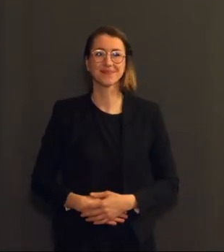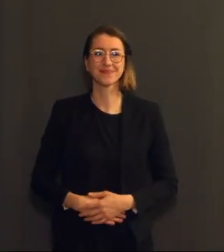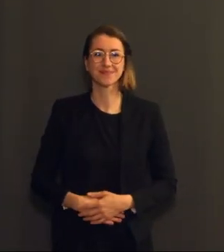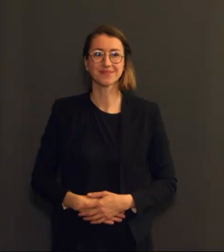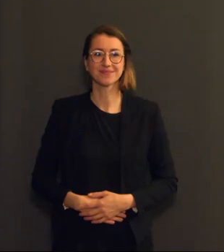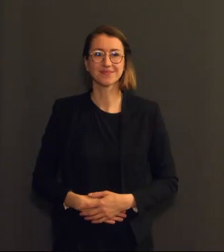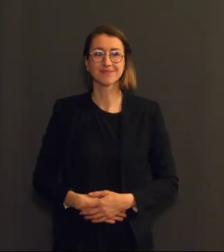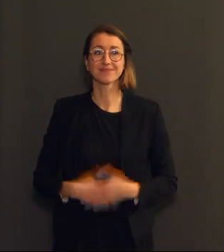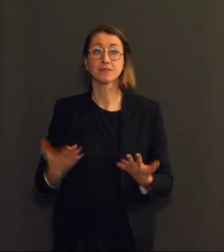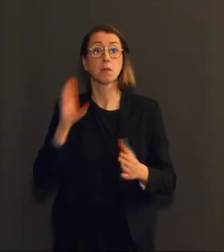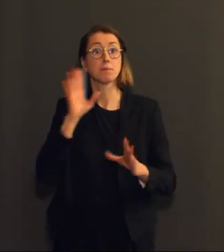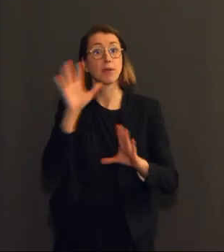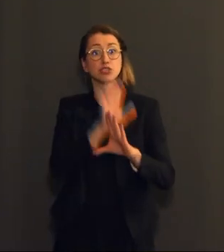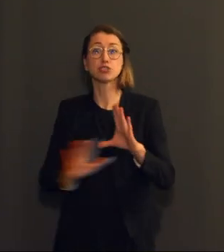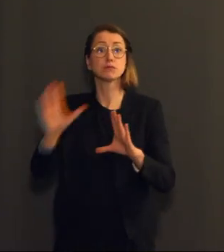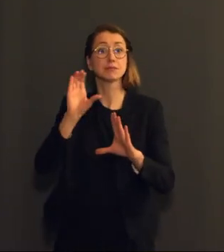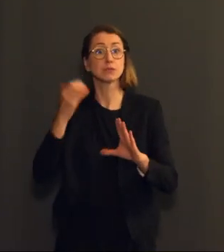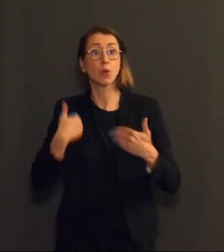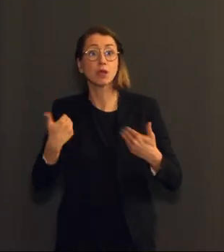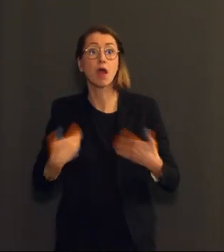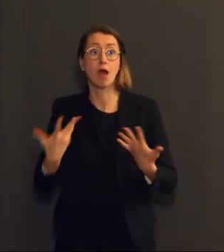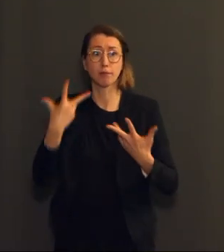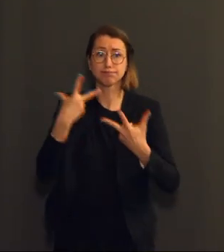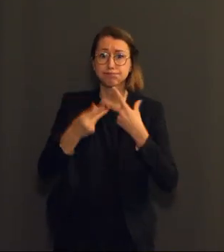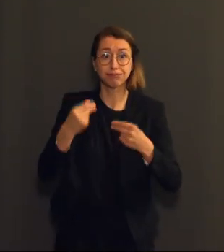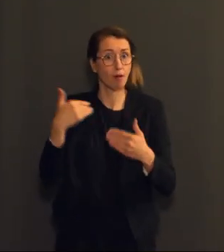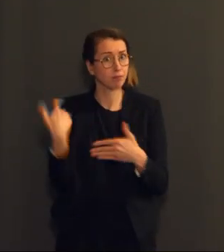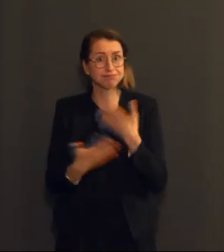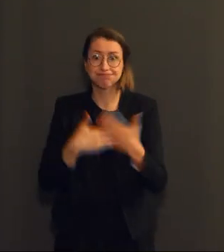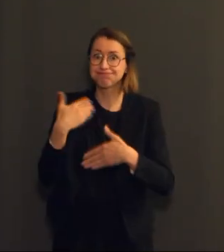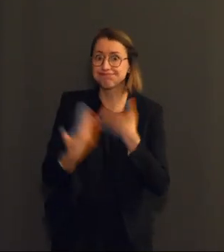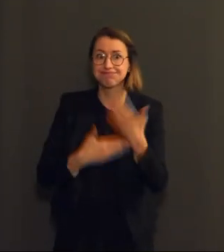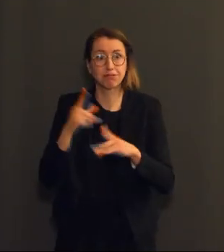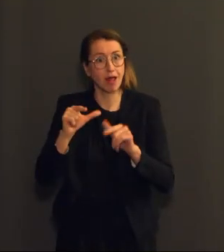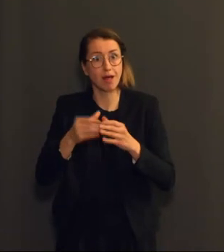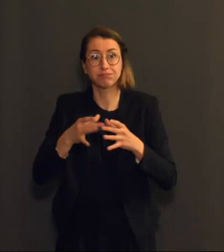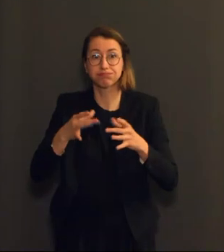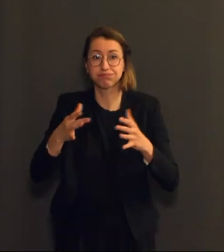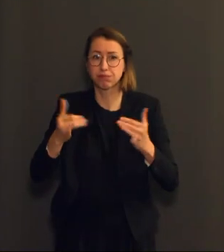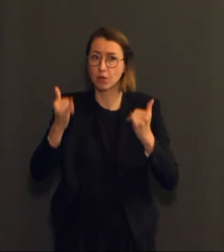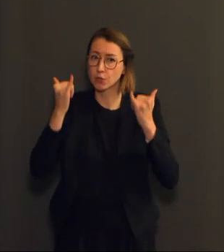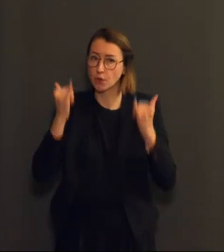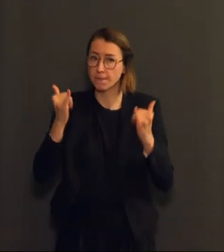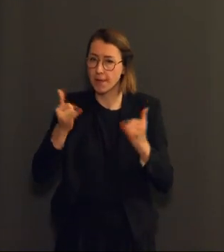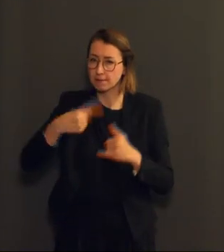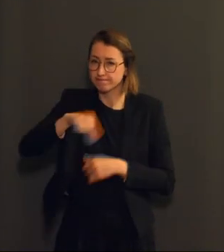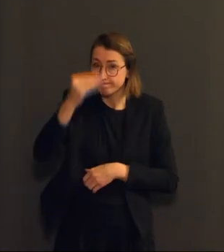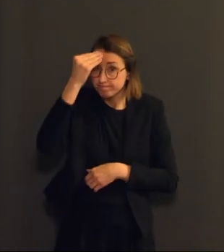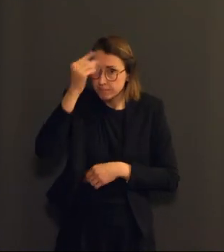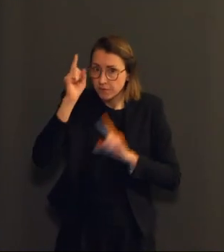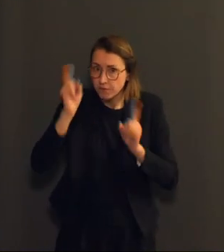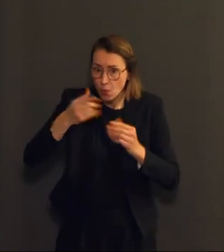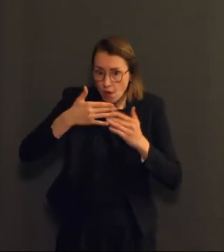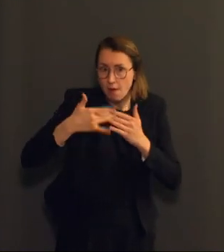pays avance à grands pas. Mais il importe toutefois de rester prudent. Si vous avez été